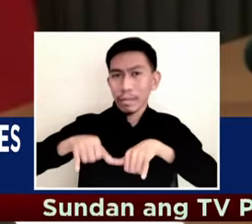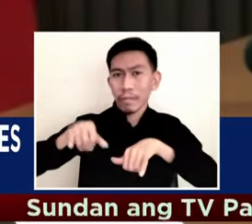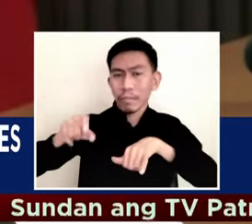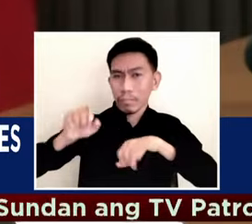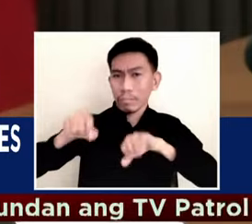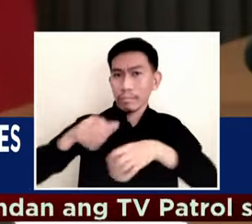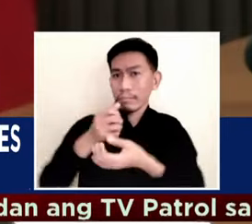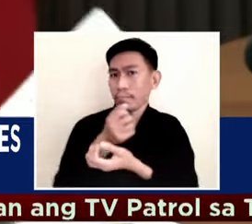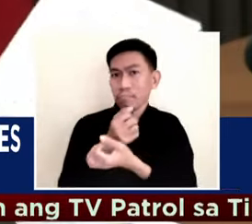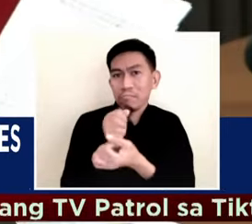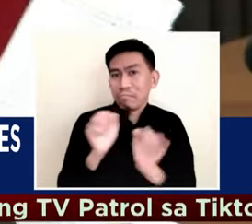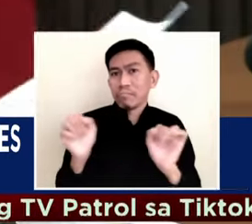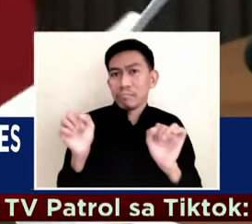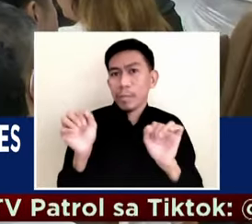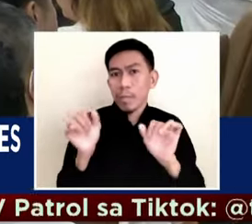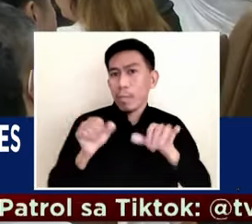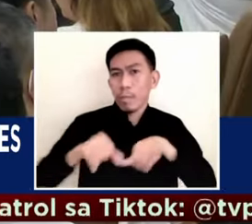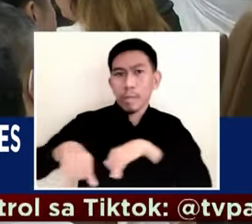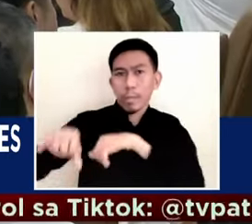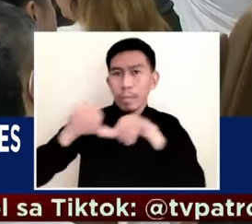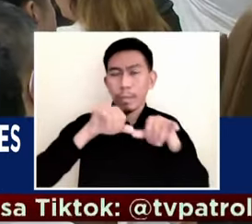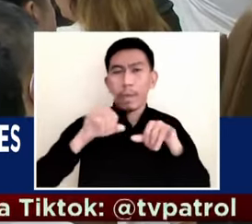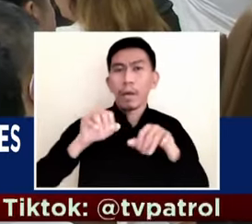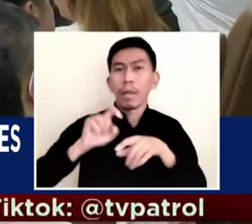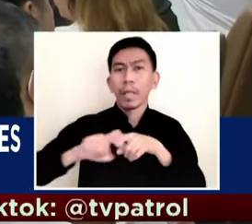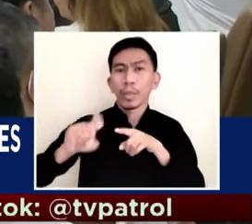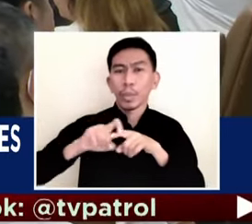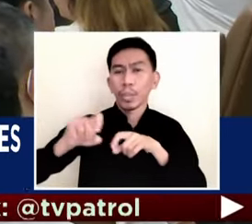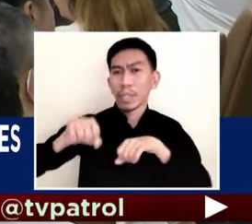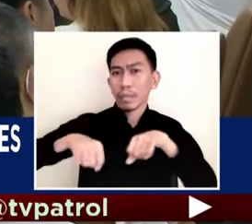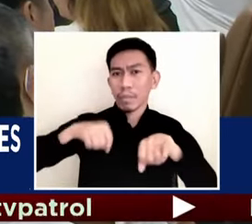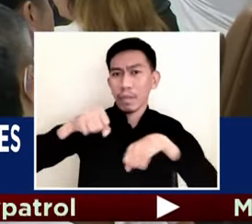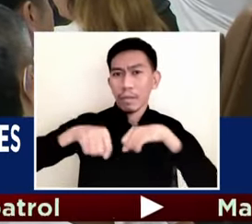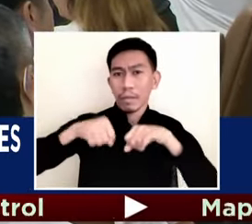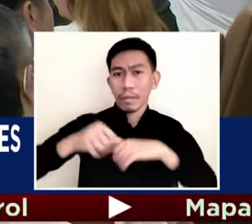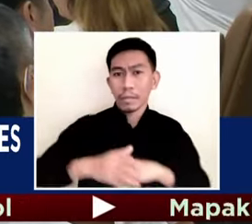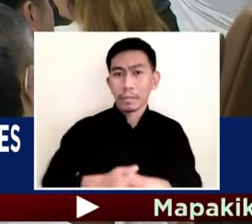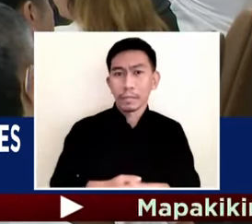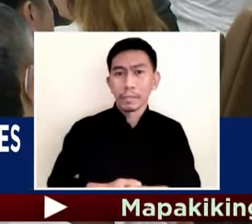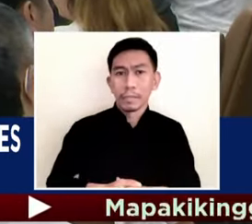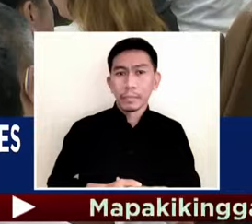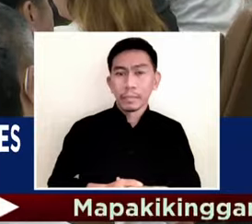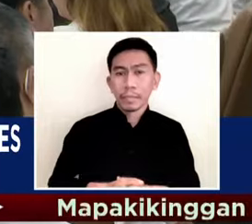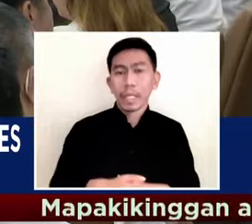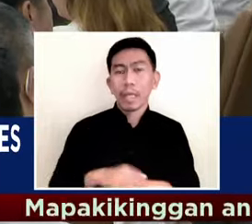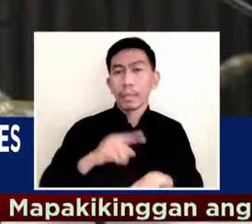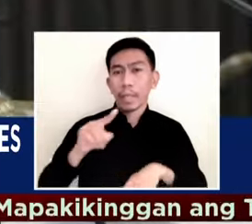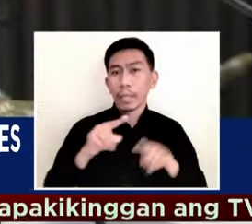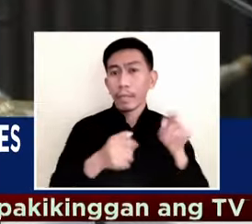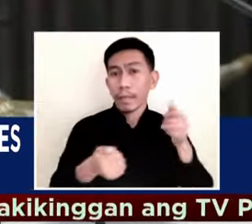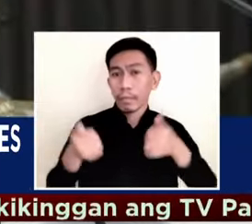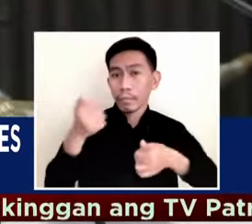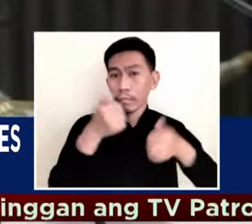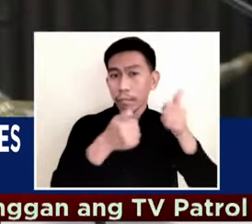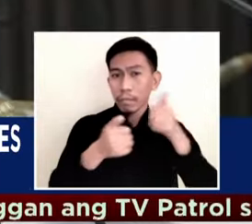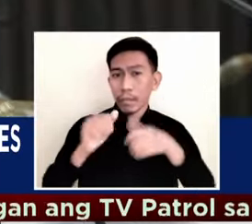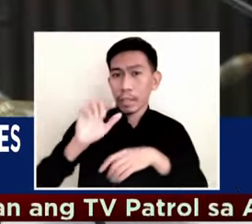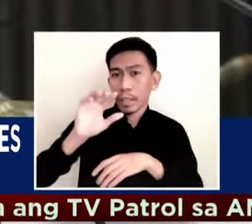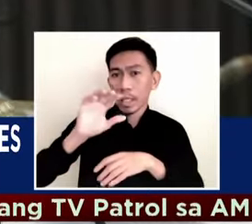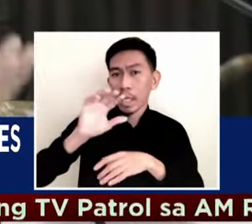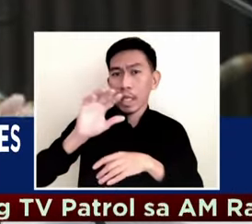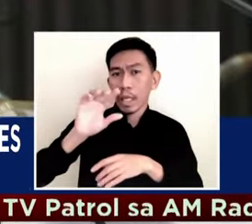ang ating mga e-trike and e-bike users? Dumalo rin sa pulong ang mga traffic head ng mga local government units at